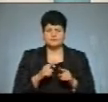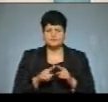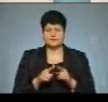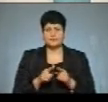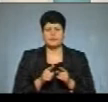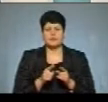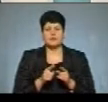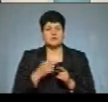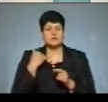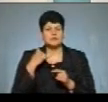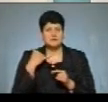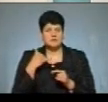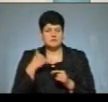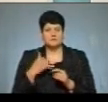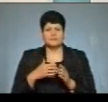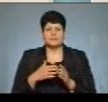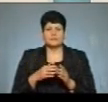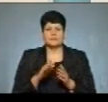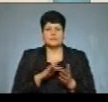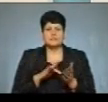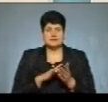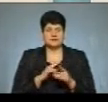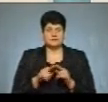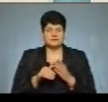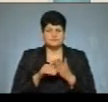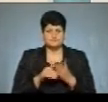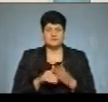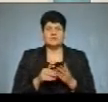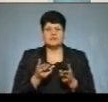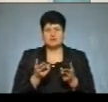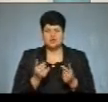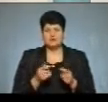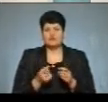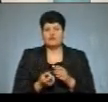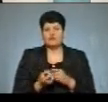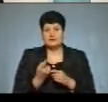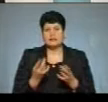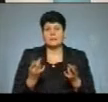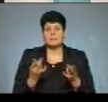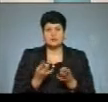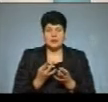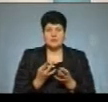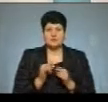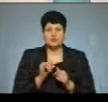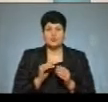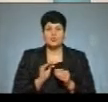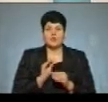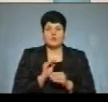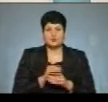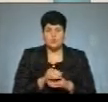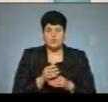оперативно-диспетчерської системи в нашій області по центру екстреної медичної допомоги, звичайно, виникла і потреба у